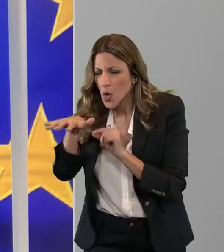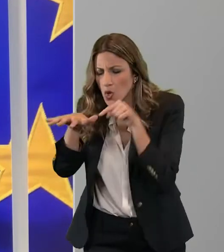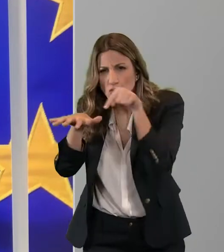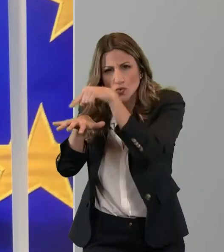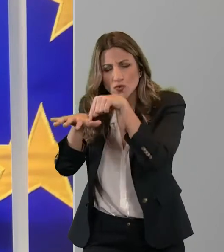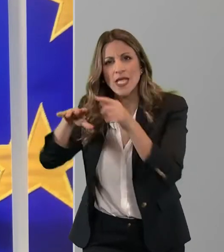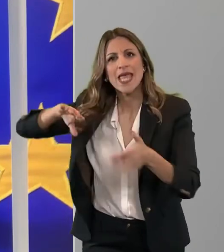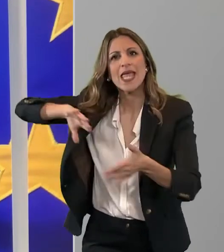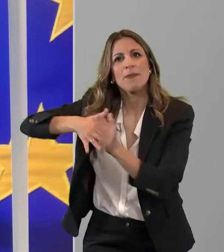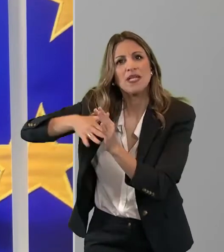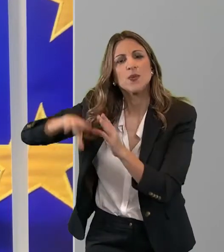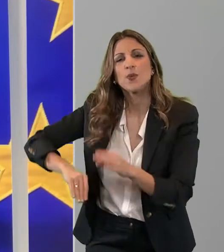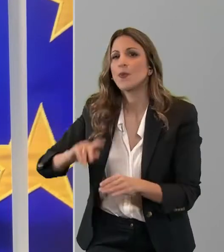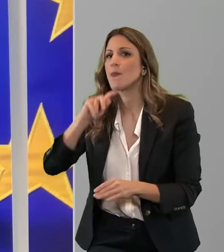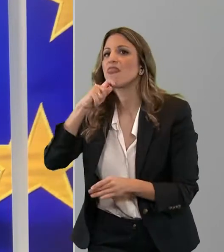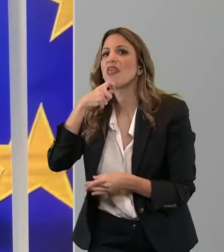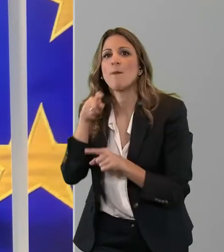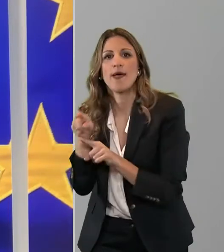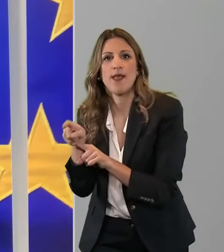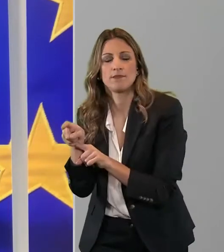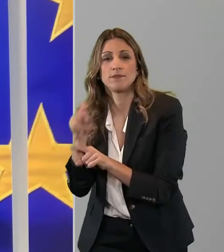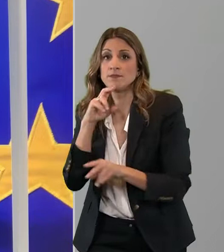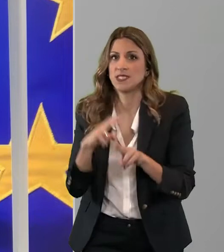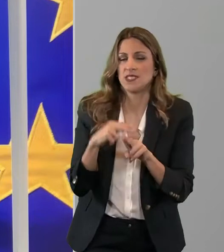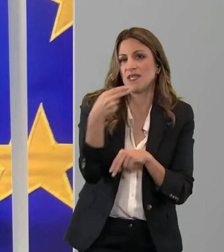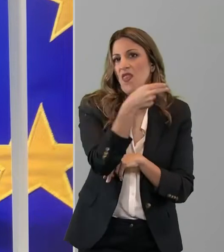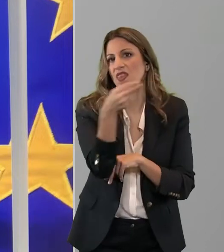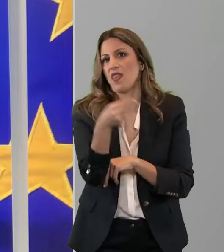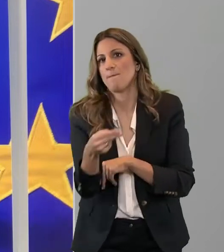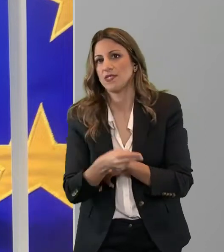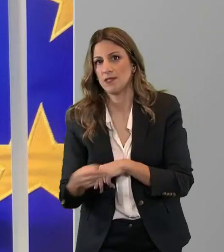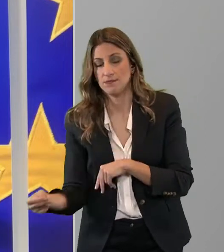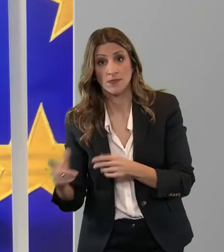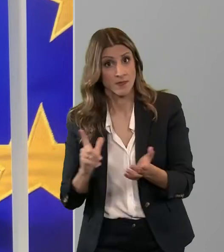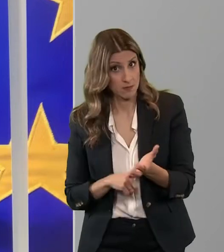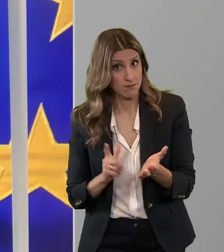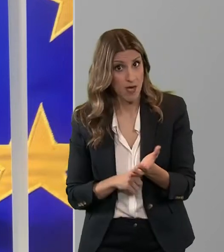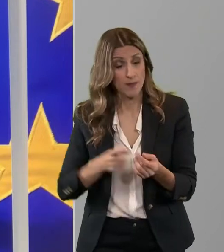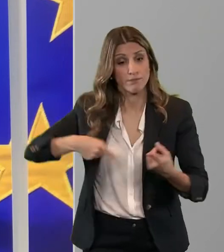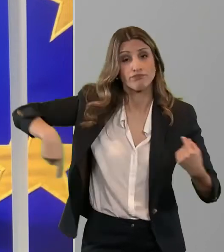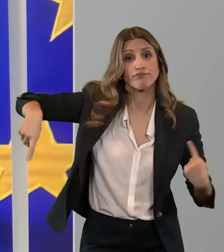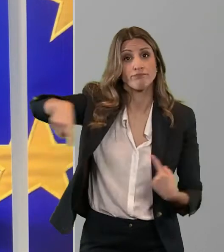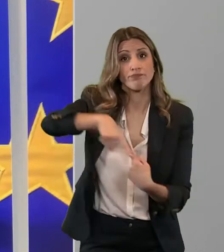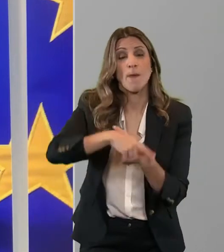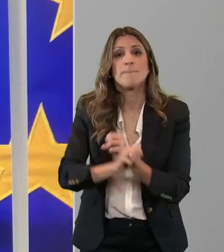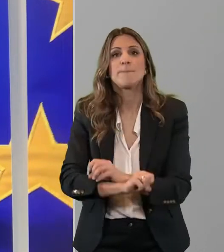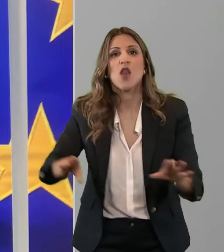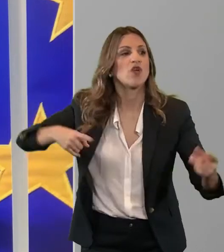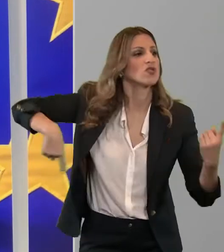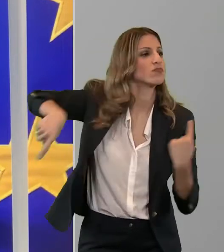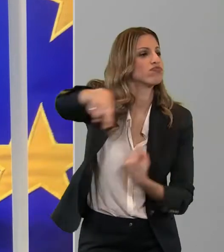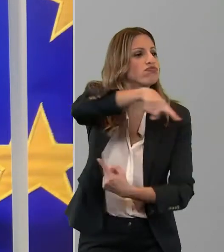σε τομείς εχμής, σε τομείς κέριους. Θέλουμε λοιπόν να διευκολύνουμε τη ροή των δεδομένων